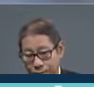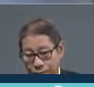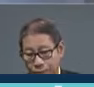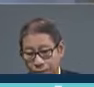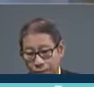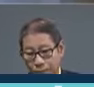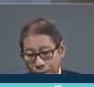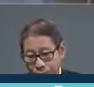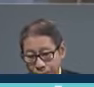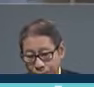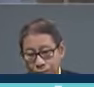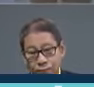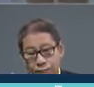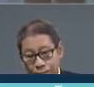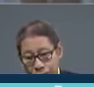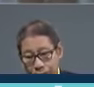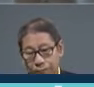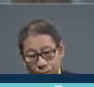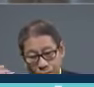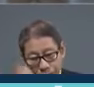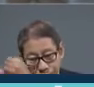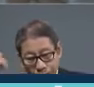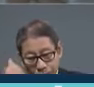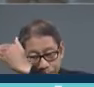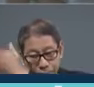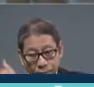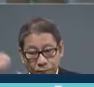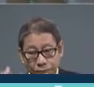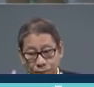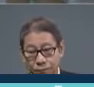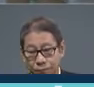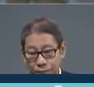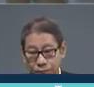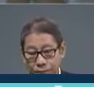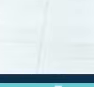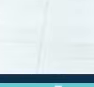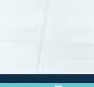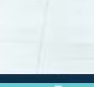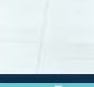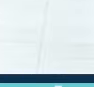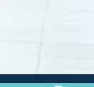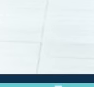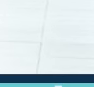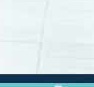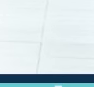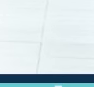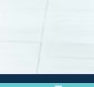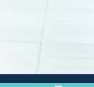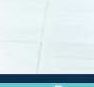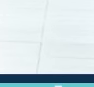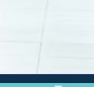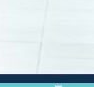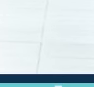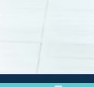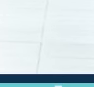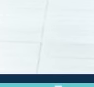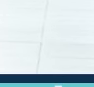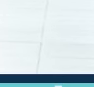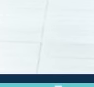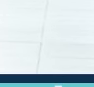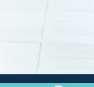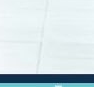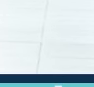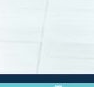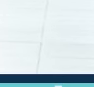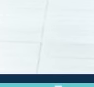วแน่แก้ไขปัญหาของประเทศชาติและประชาชนสร้างสรรค์คุณประโยชน์แก่แผ่นดินและดำเนินชีวิตโดยยึดมั่นใน